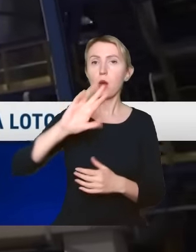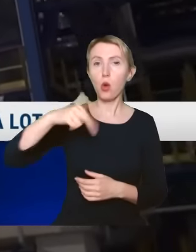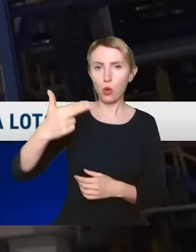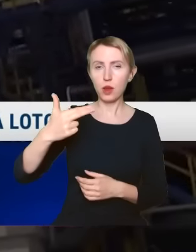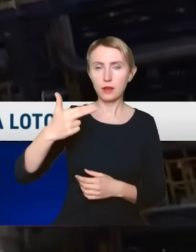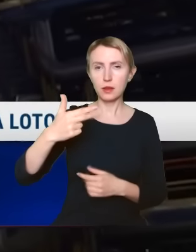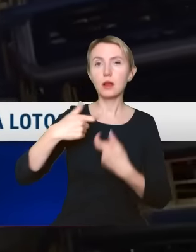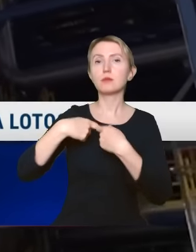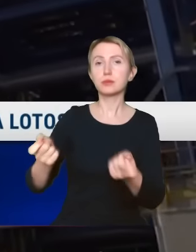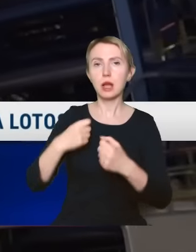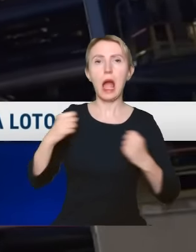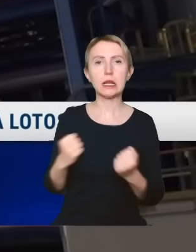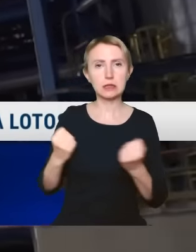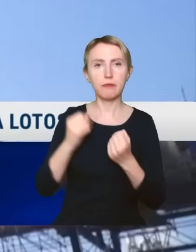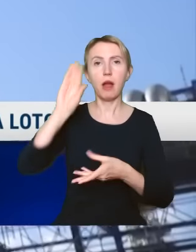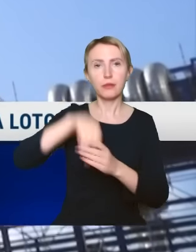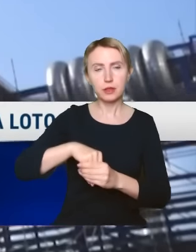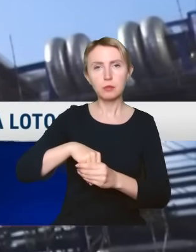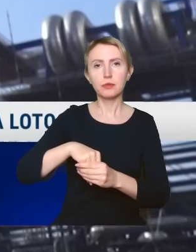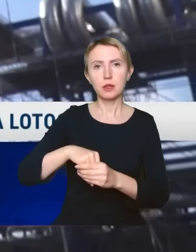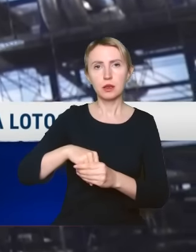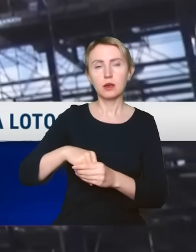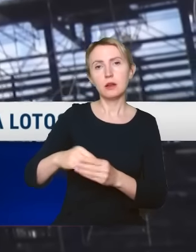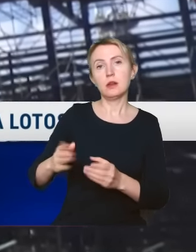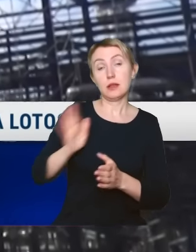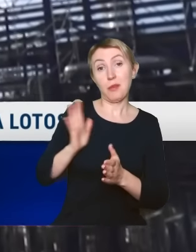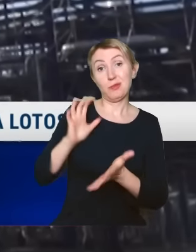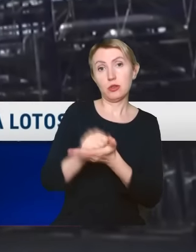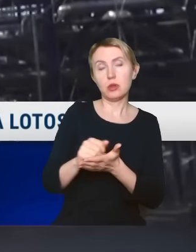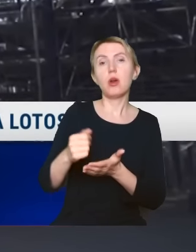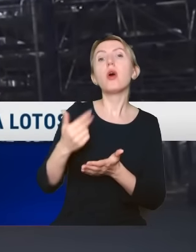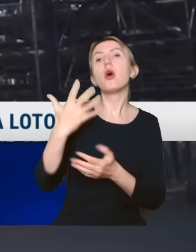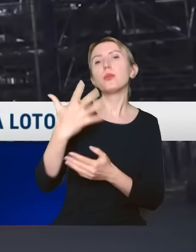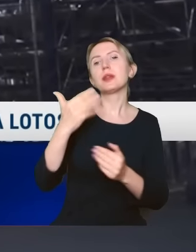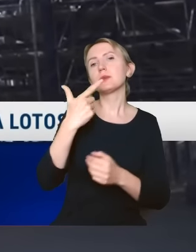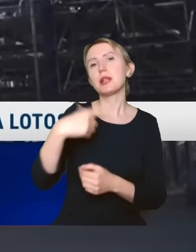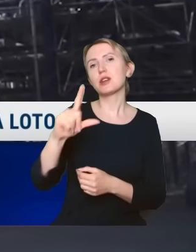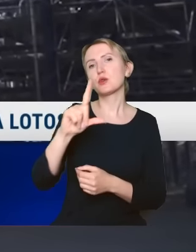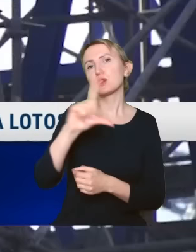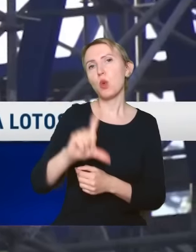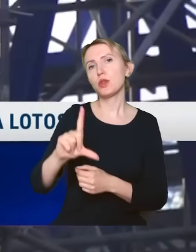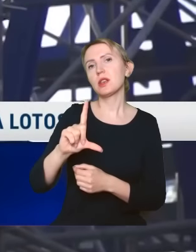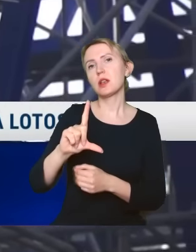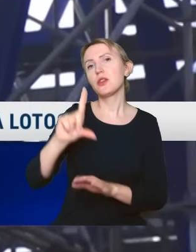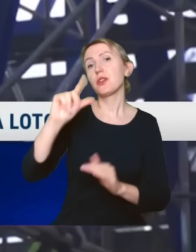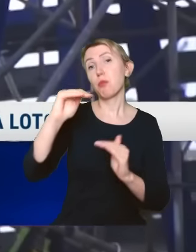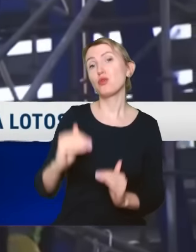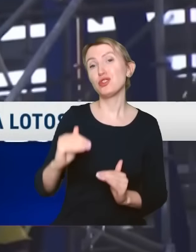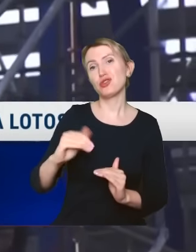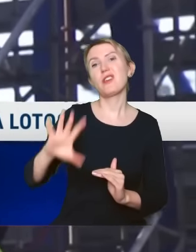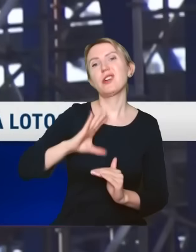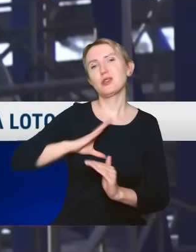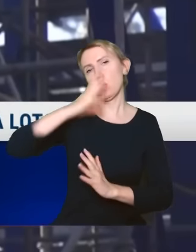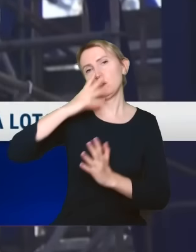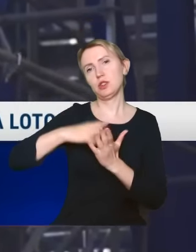zbył aktywa objęte środkami zaradczymi co najmniej o 5 miliardów złotych poniżej wyszacowanej